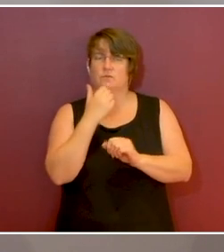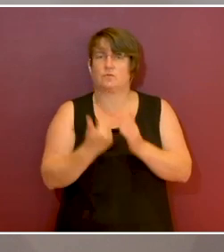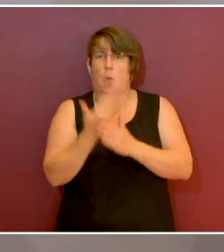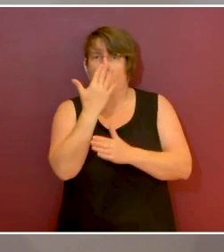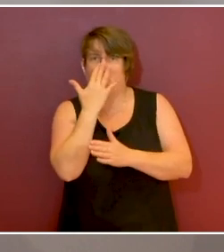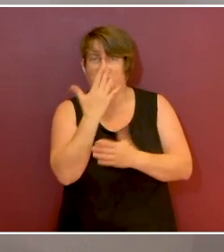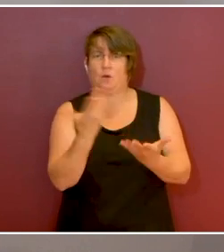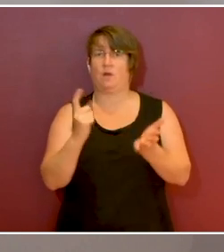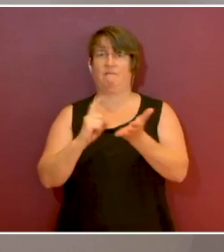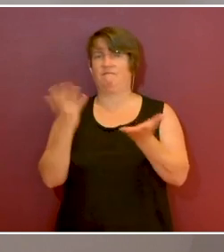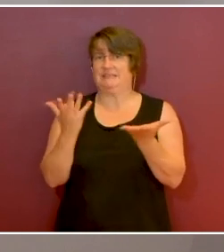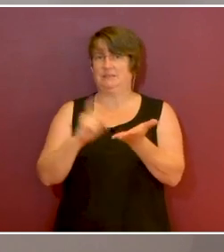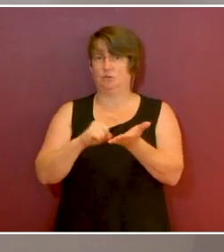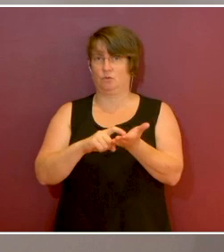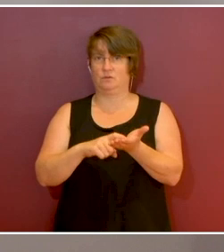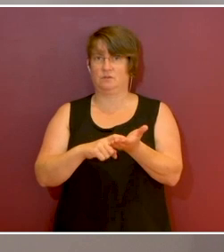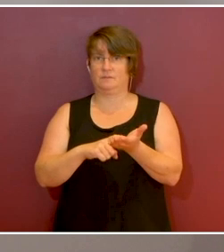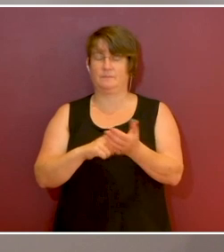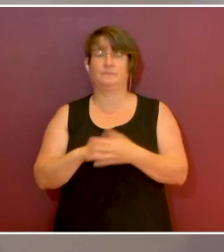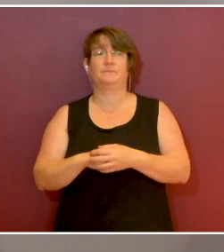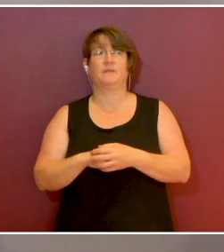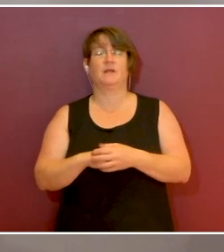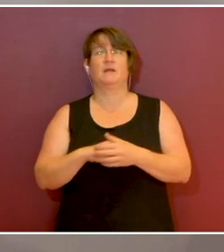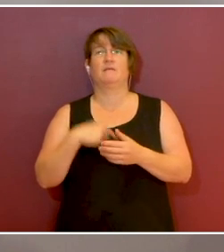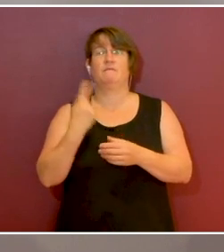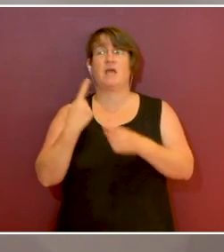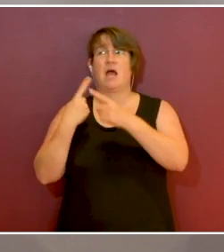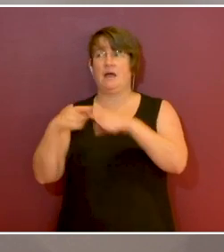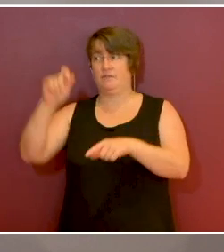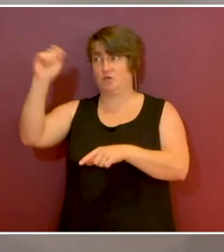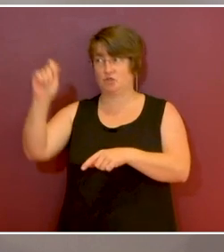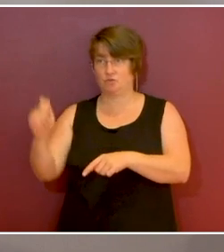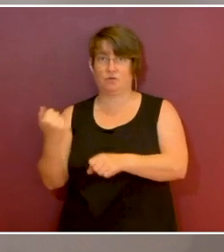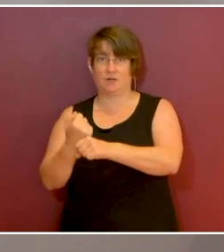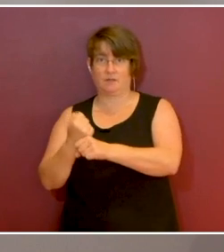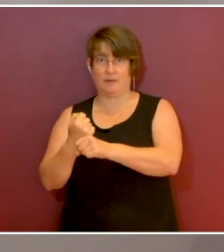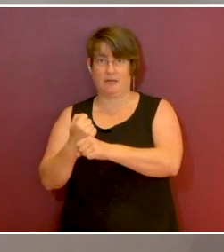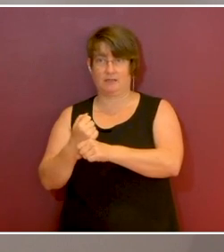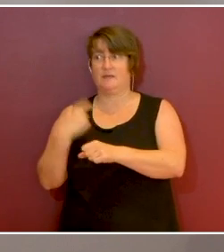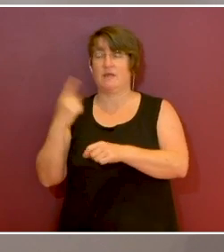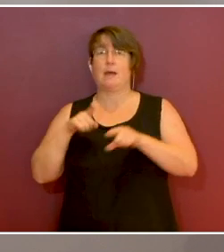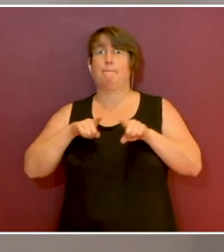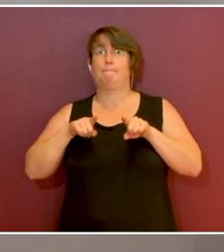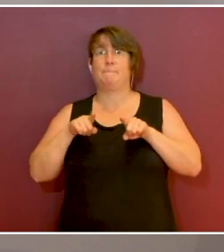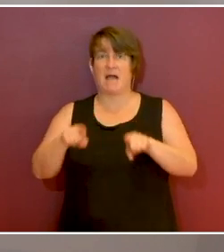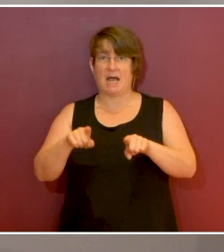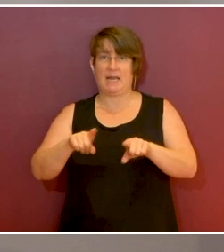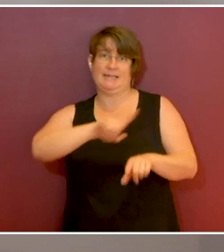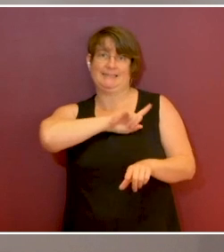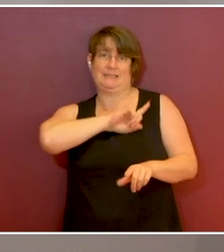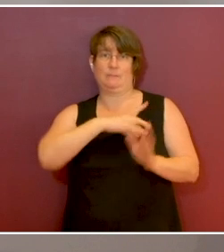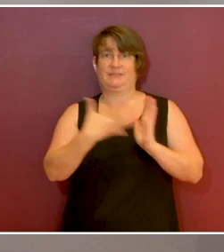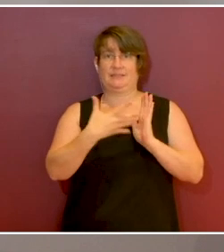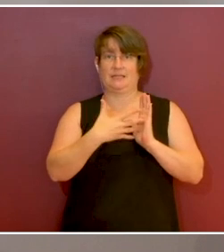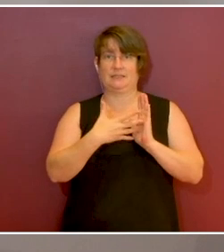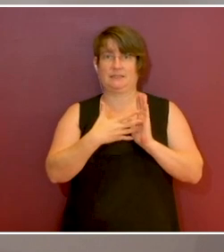dafür? Also wir haben eine andere Studie gemacht, wo wir mal parallel Selbstabstriche untersucht haben und dann eine